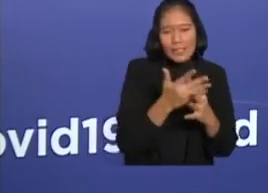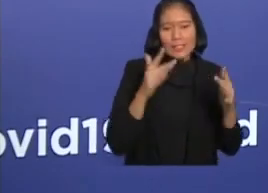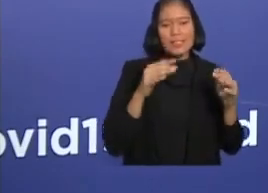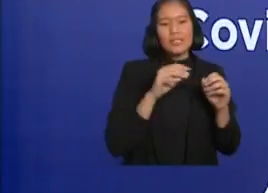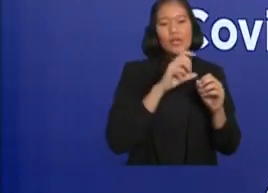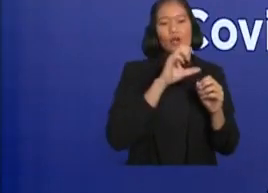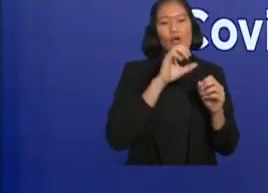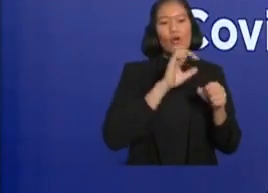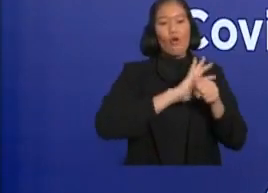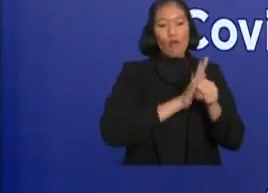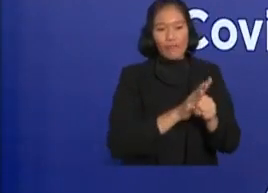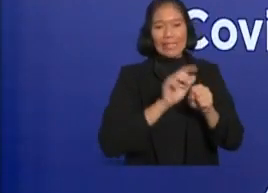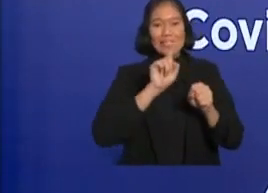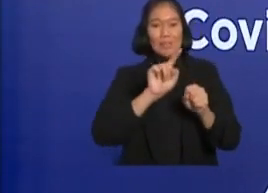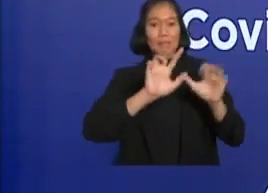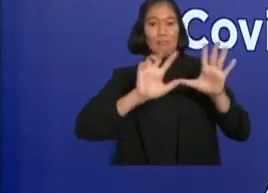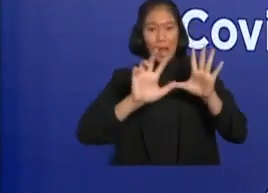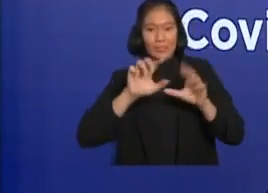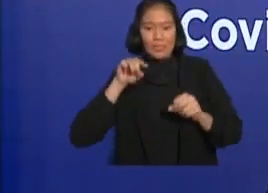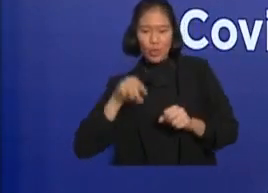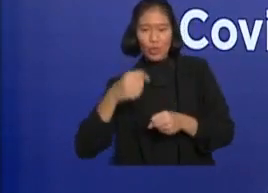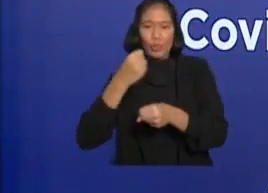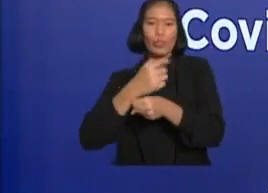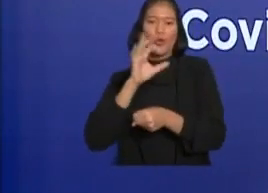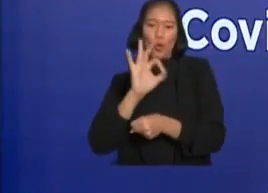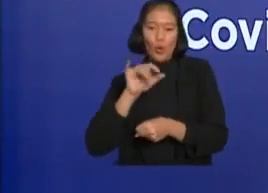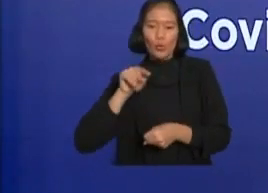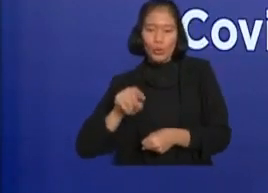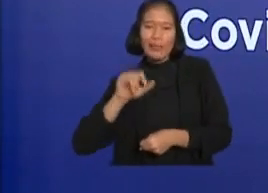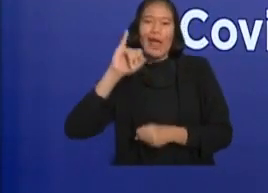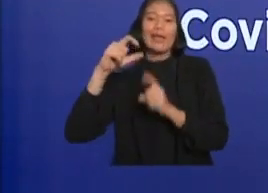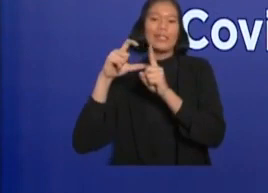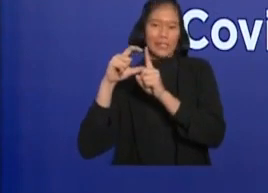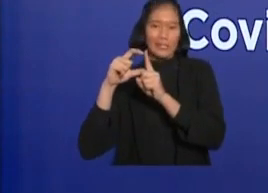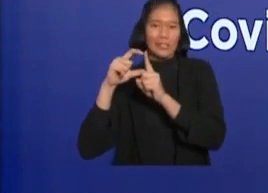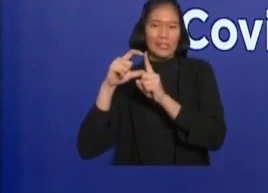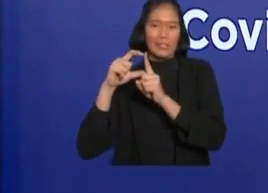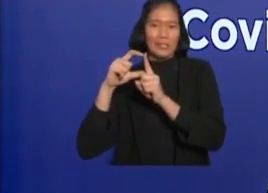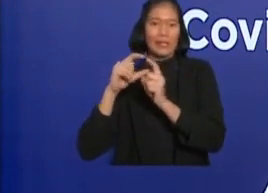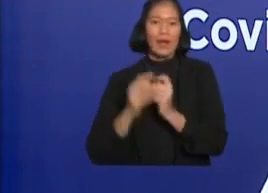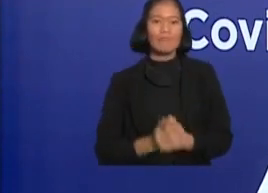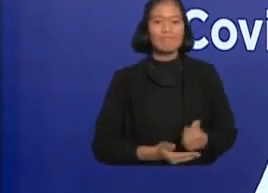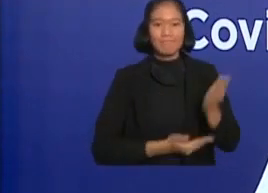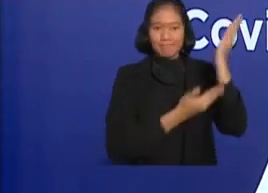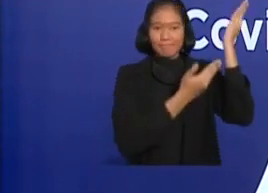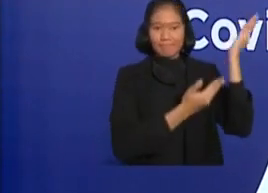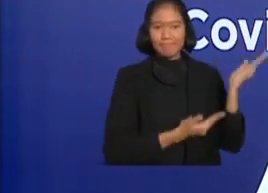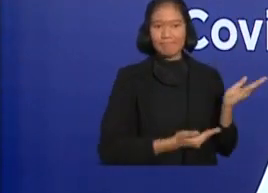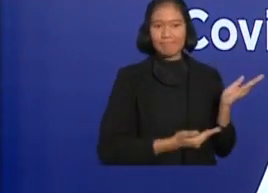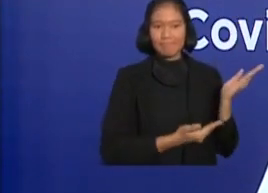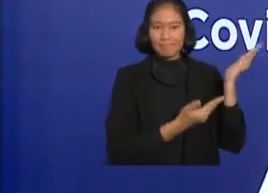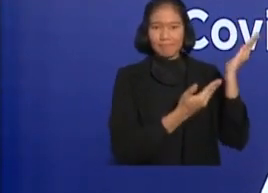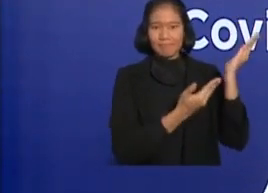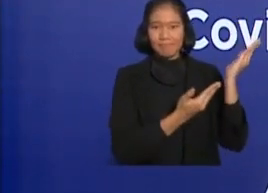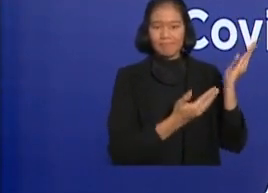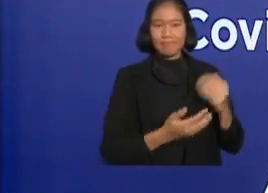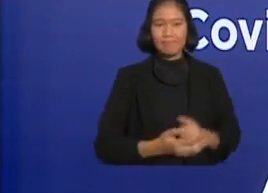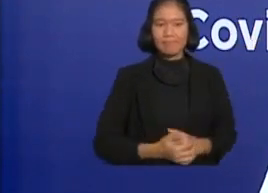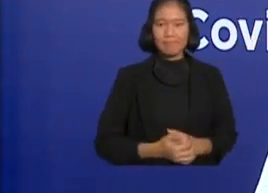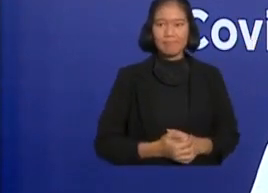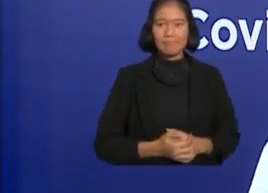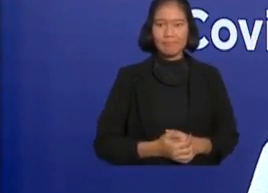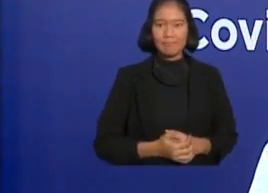dot.co.id dan ini kita bisa lihat di dalam screeen bersama untuk